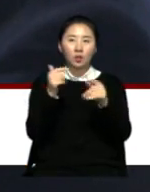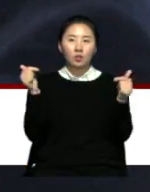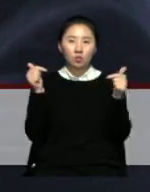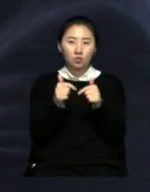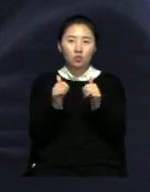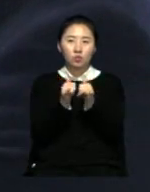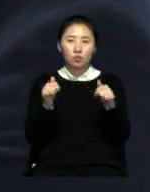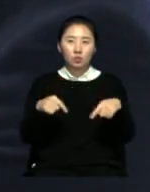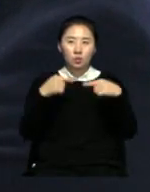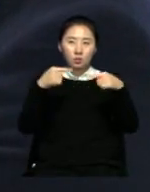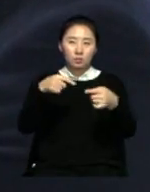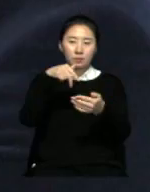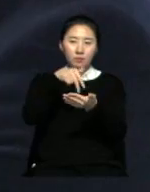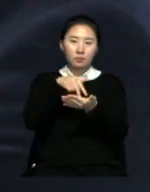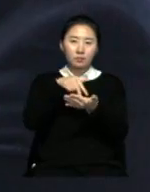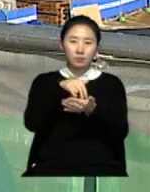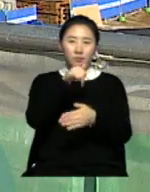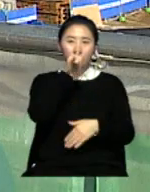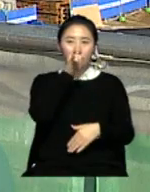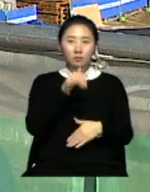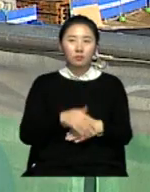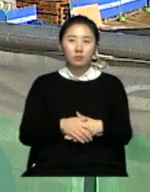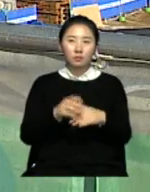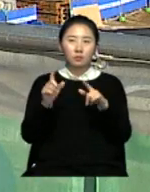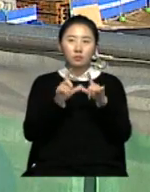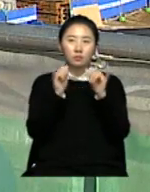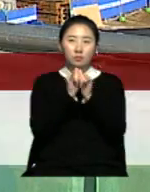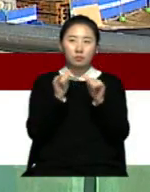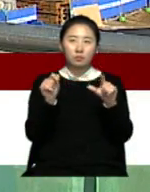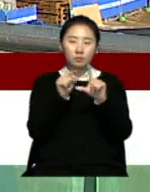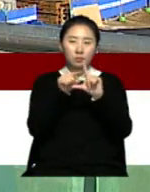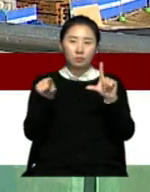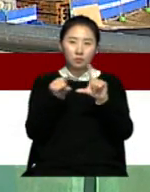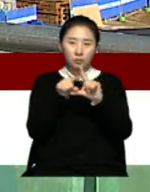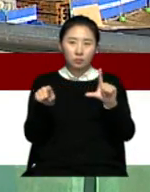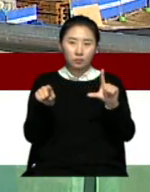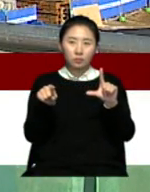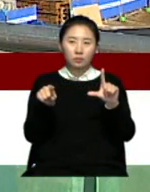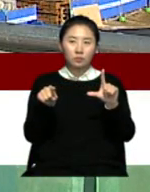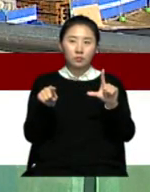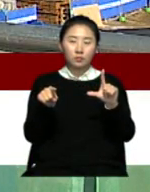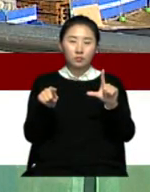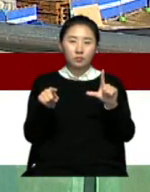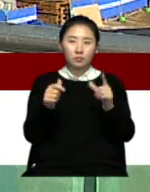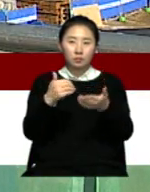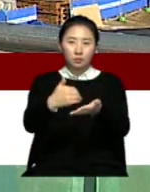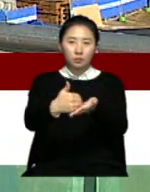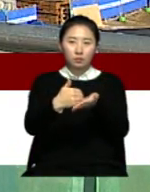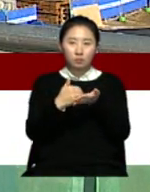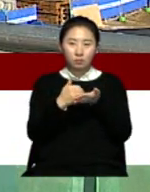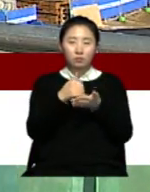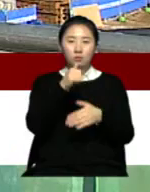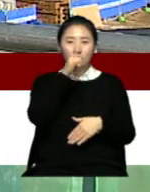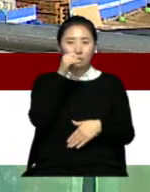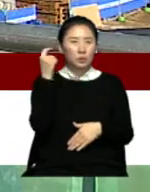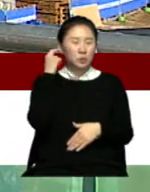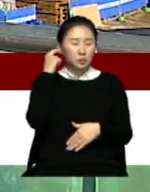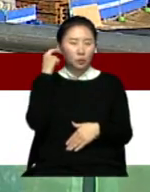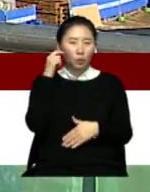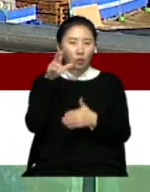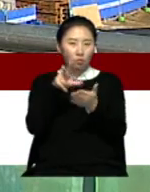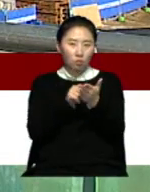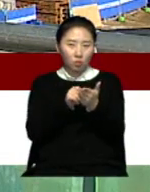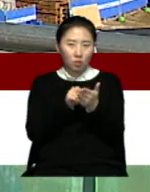줄이기에 참여하겠다는 입장입니다. 주민들이 주로 그 민원이 들어오는 거는 이제 소음입니다.